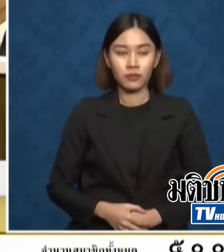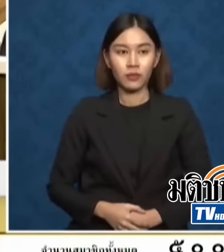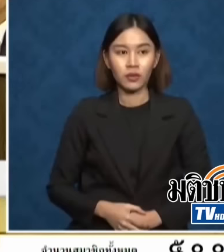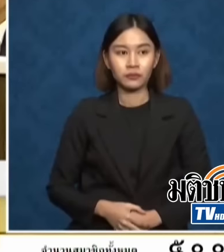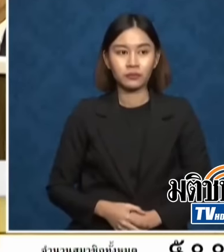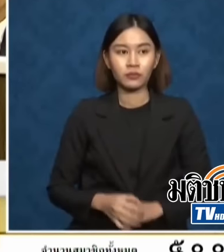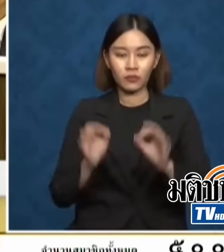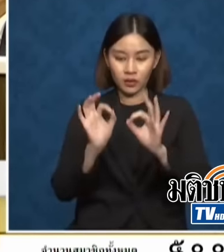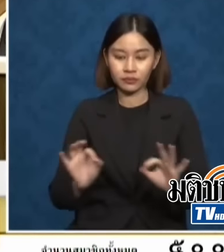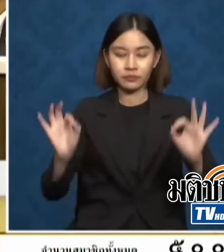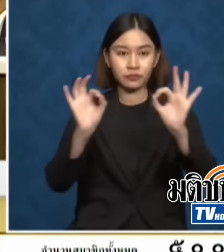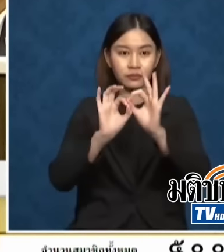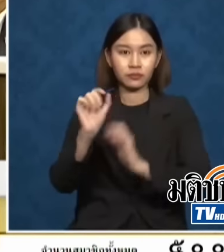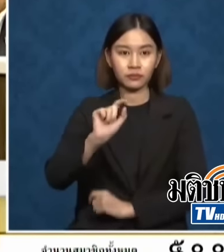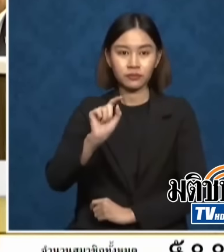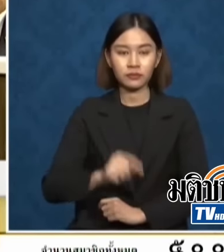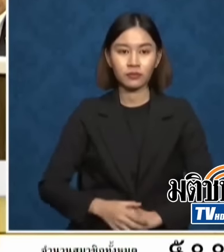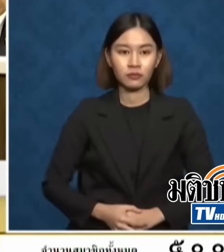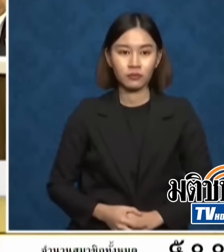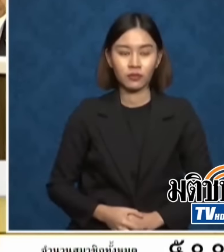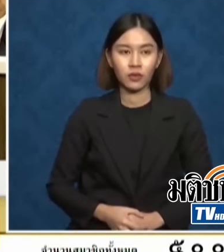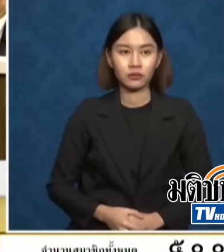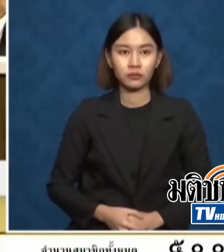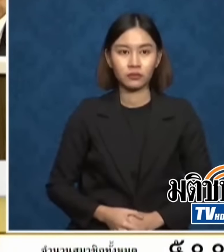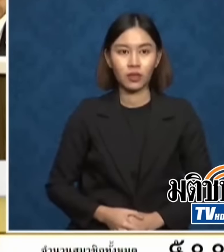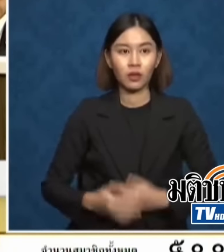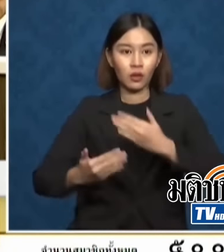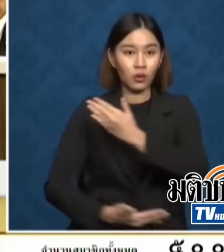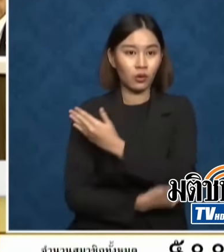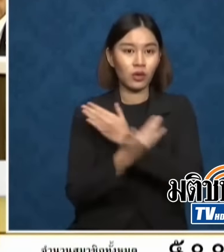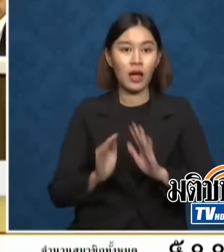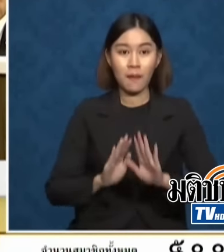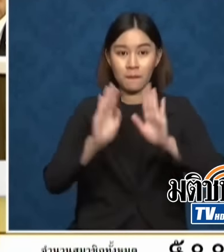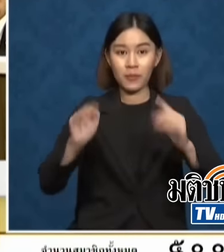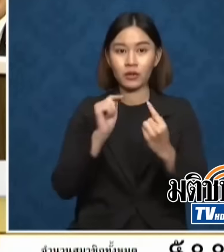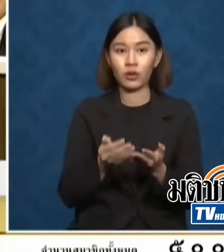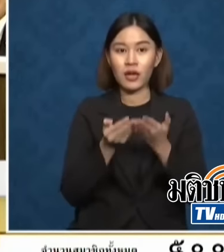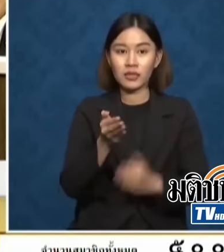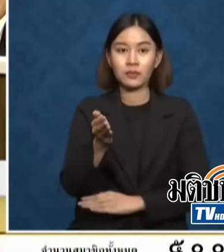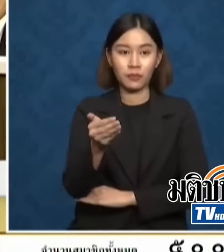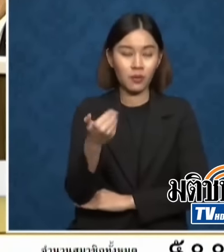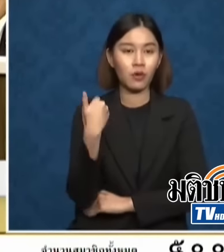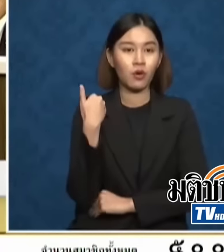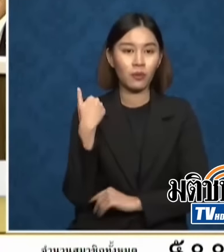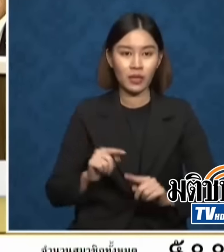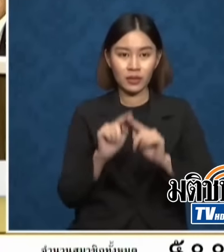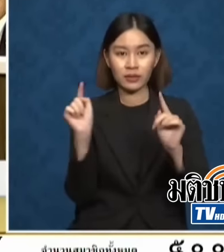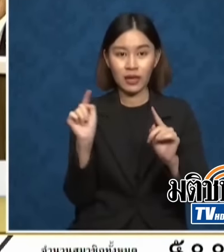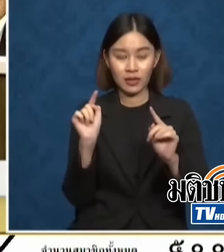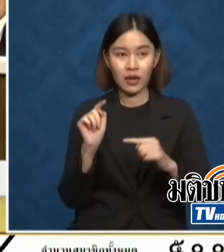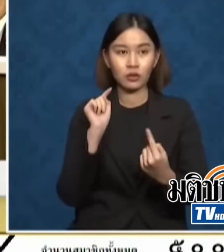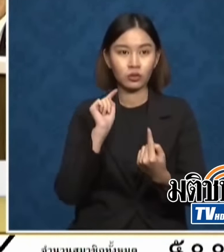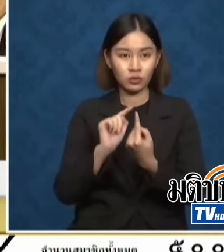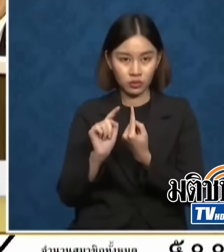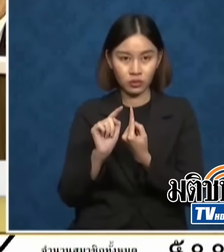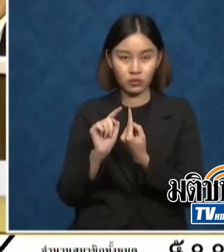ส่วนที่สำคัญอีกอย่างหนึ่งก็คือแม้จะเปิดโอกาสให้มีการประมงเพิ่มมากขึ้นแต่ก็เพิ่มสัด